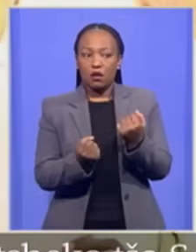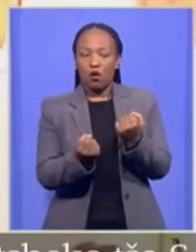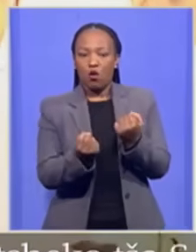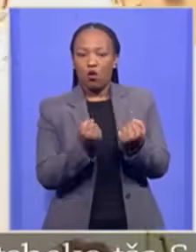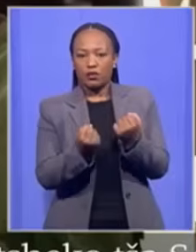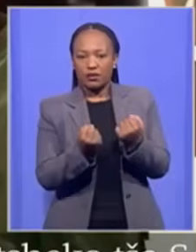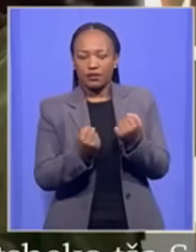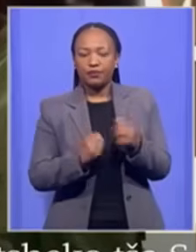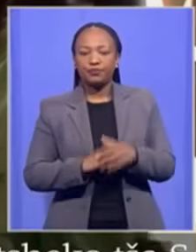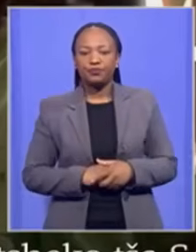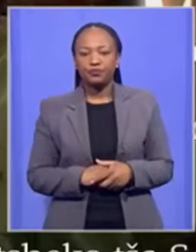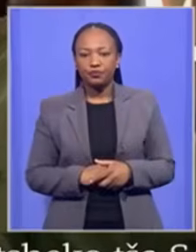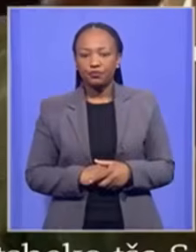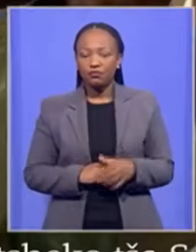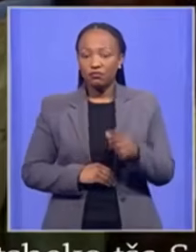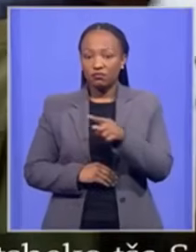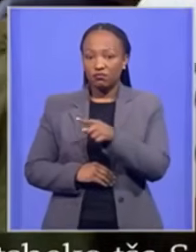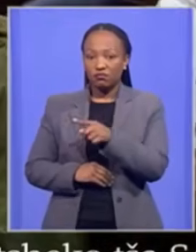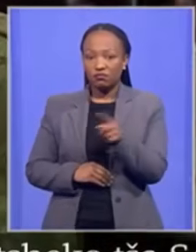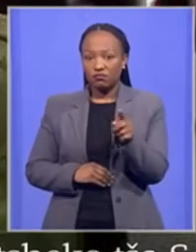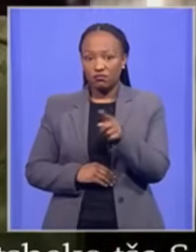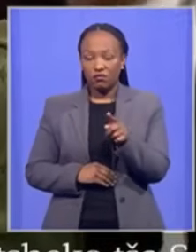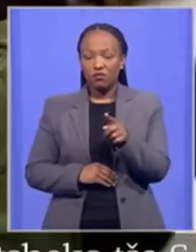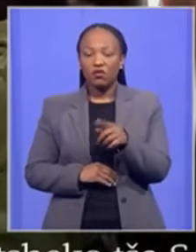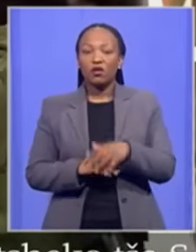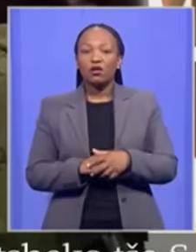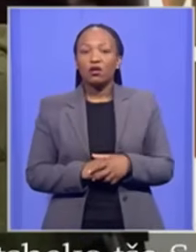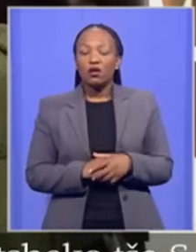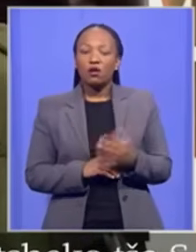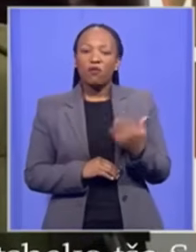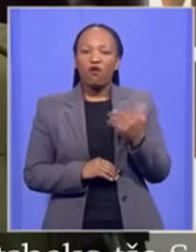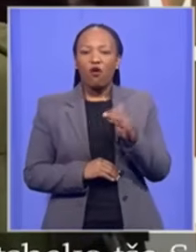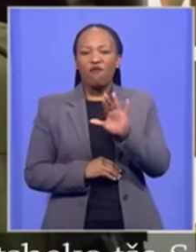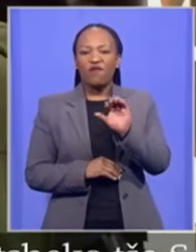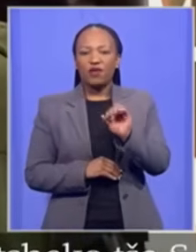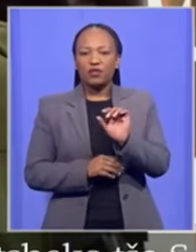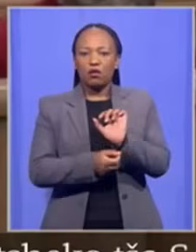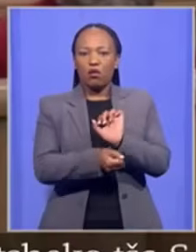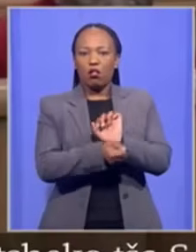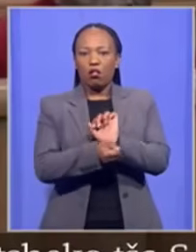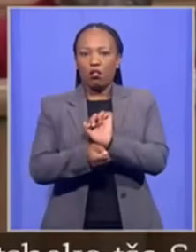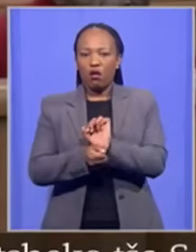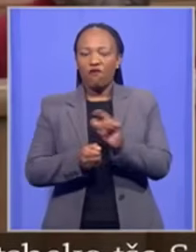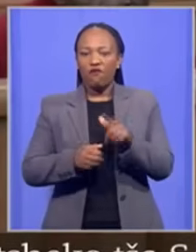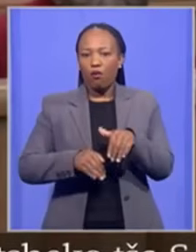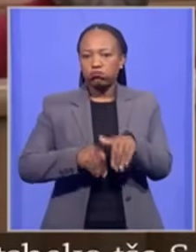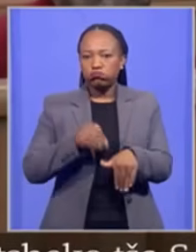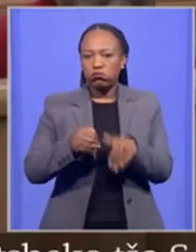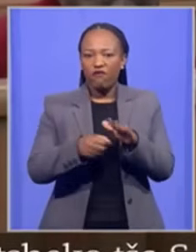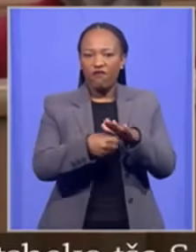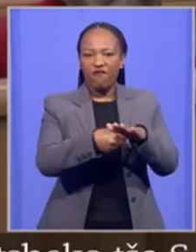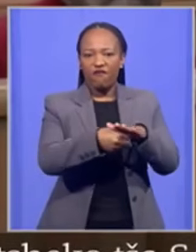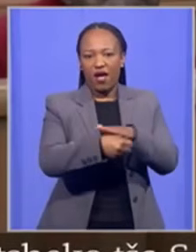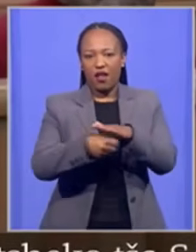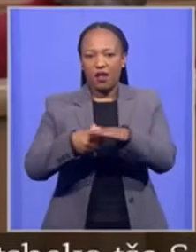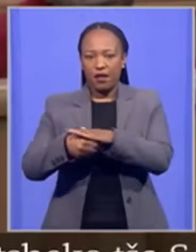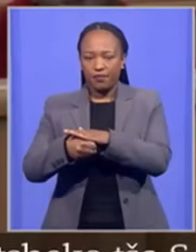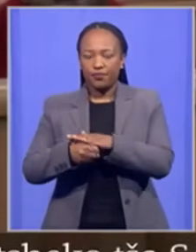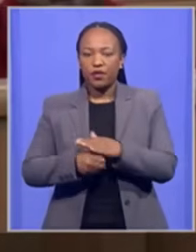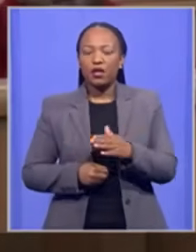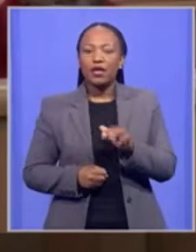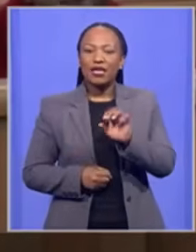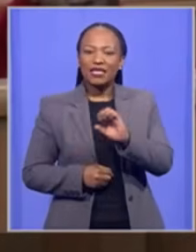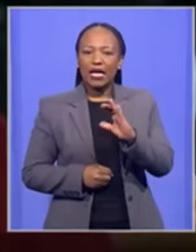Ba magareng ga bao ba golegilego ba 500 leselong la Operation Vala Umgodi. Ka Lusukisiki Eastern